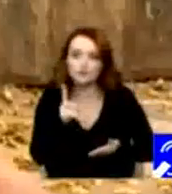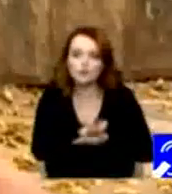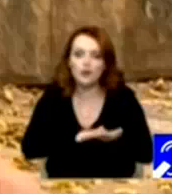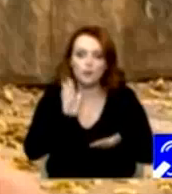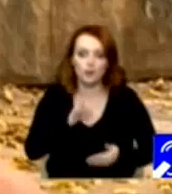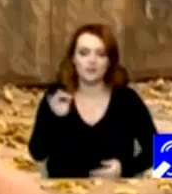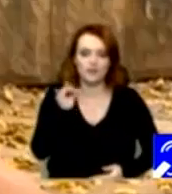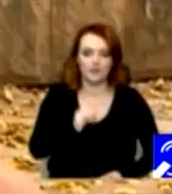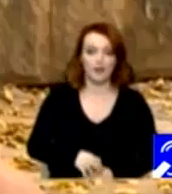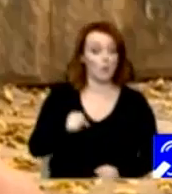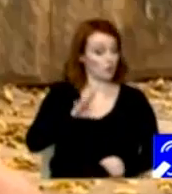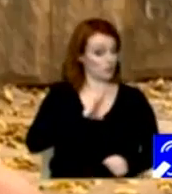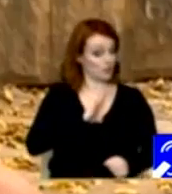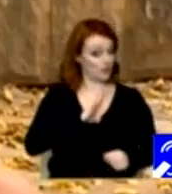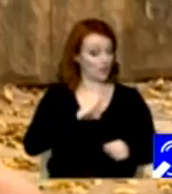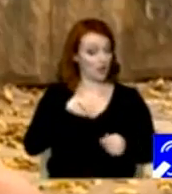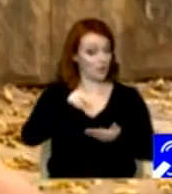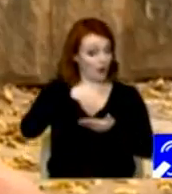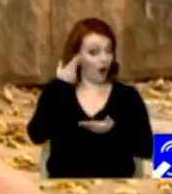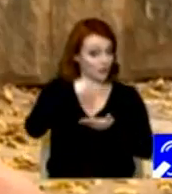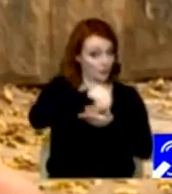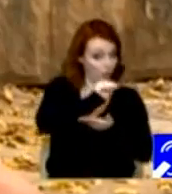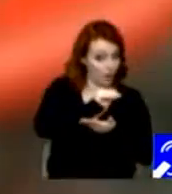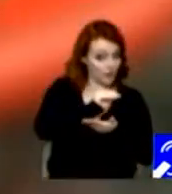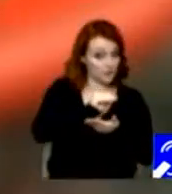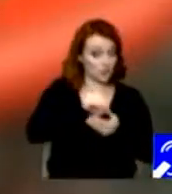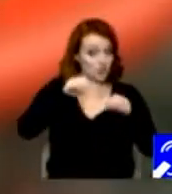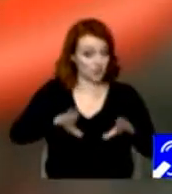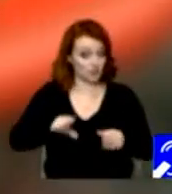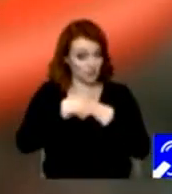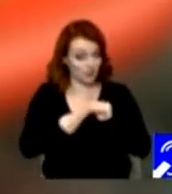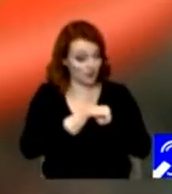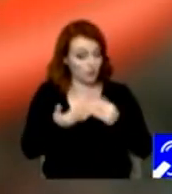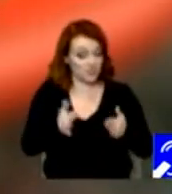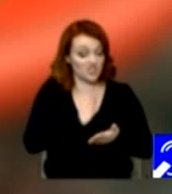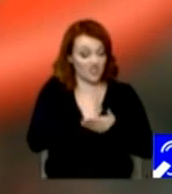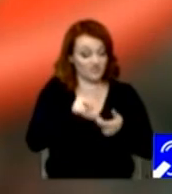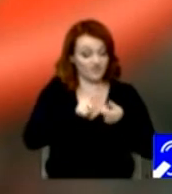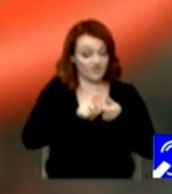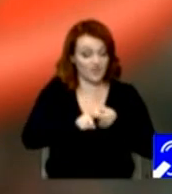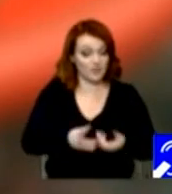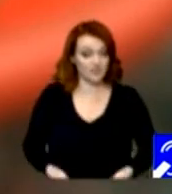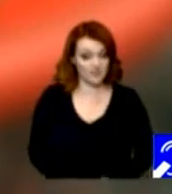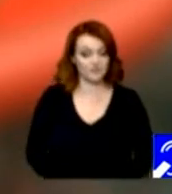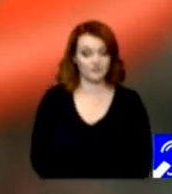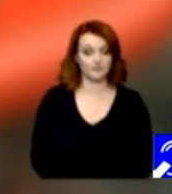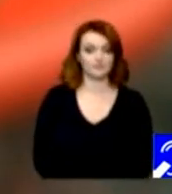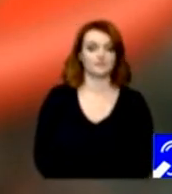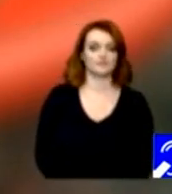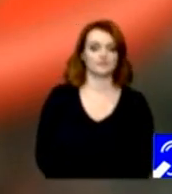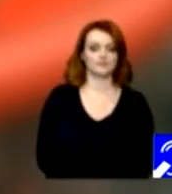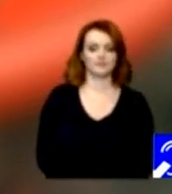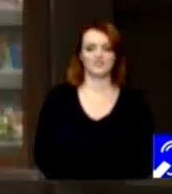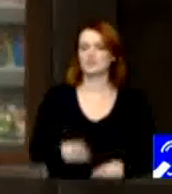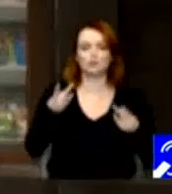toate care vă situație materială să știți că deja sa dependență prevenirea Cum se face prevenirea nu